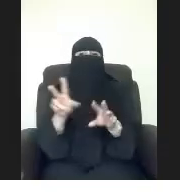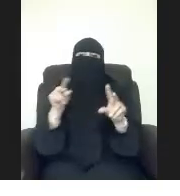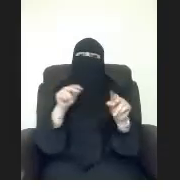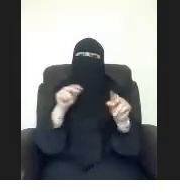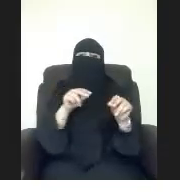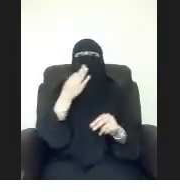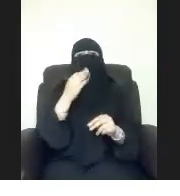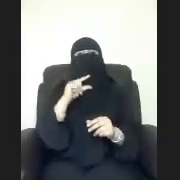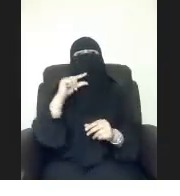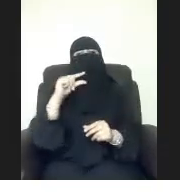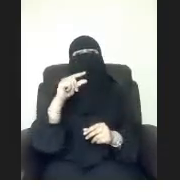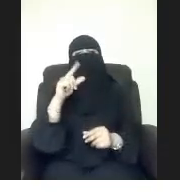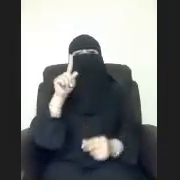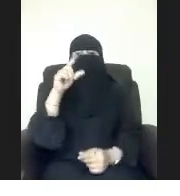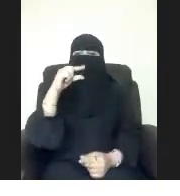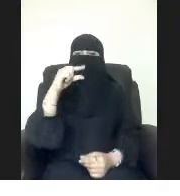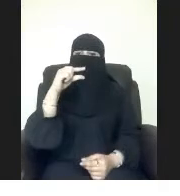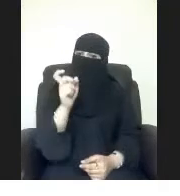ولتعزيز هذا